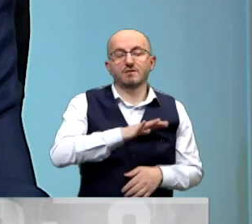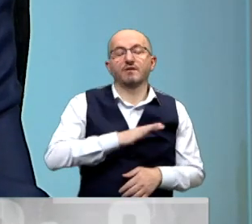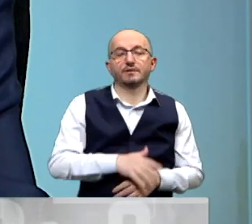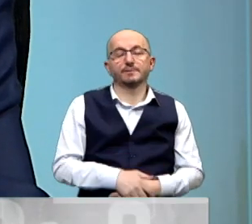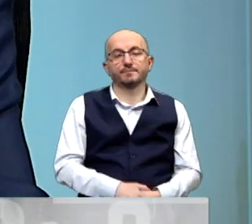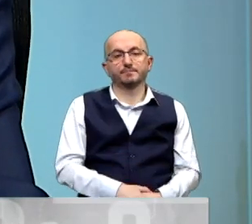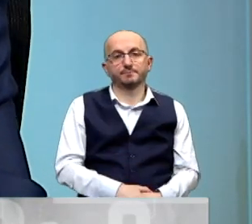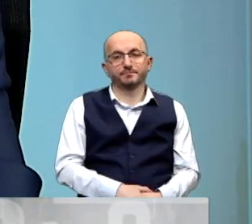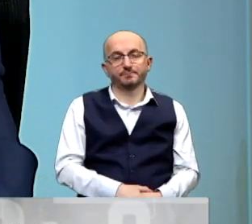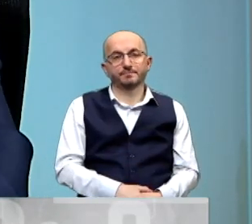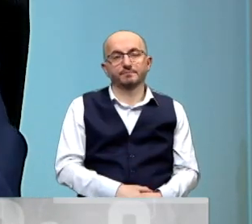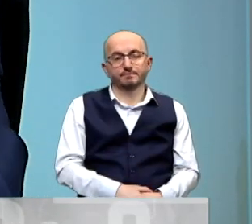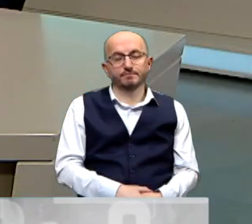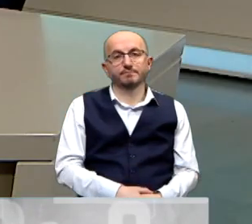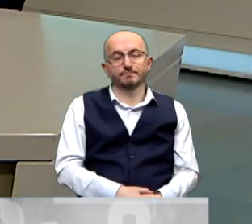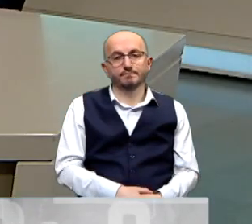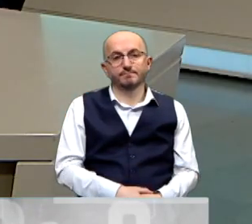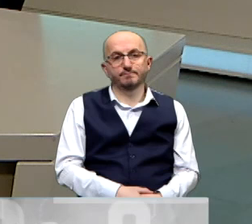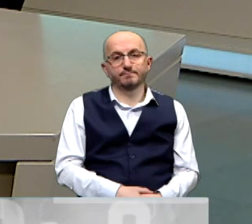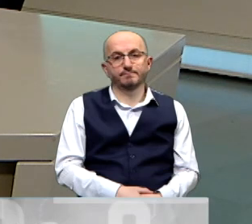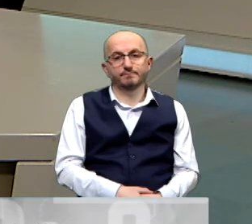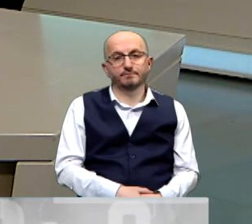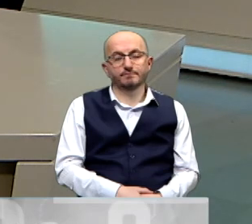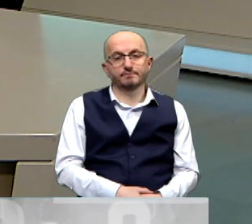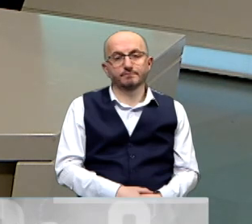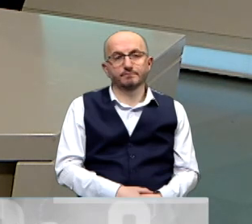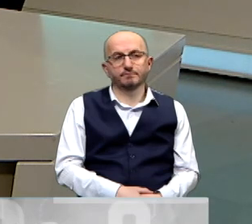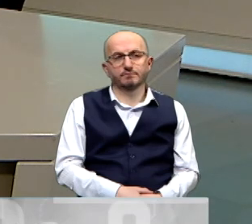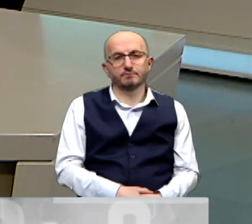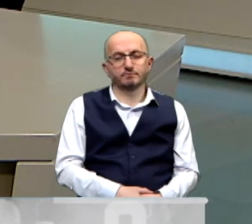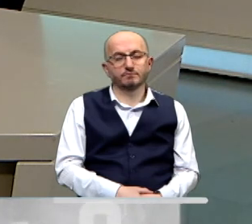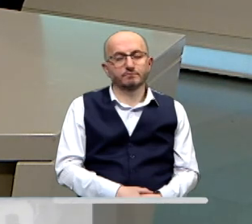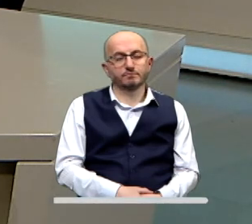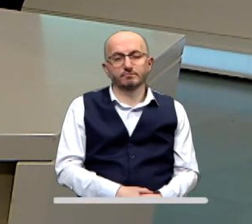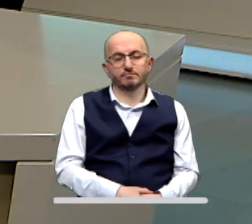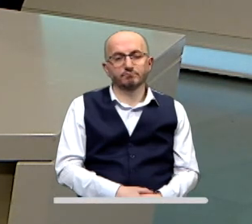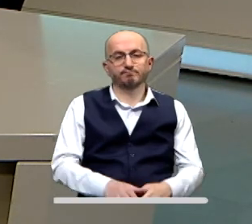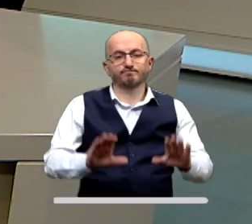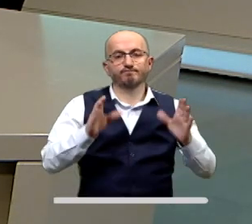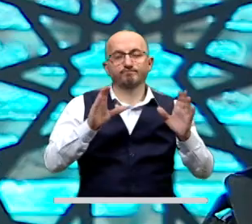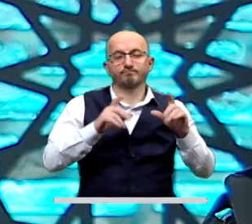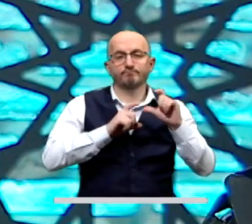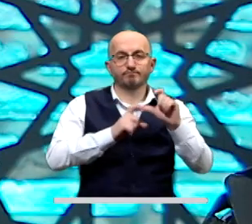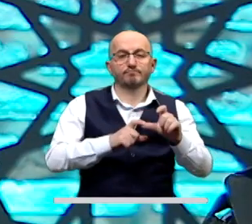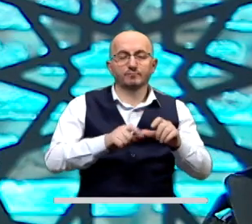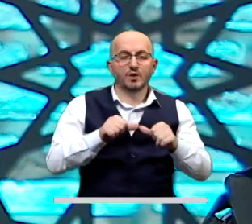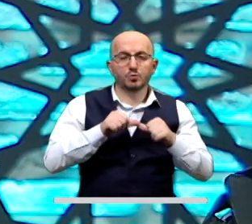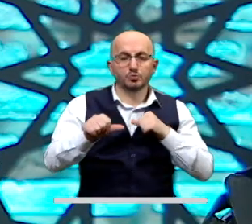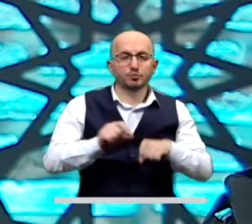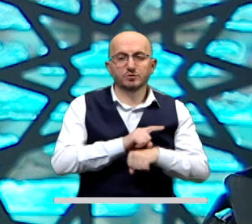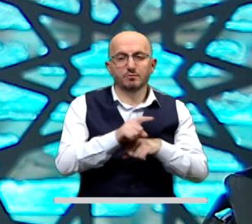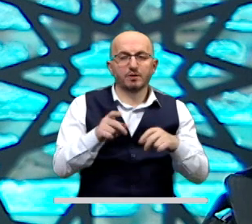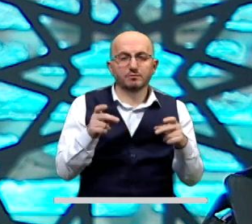onda bulmak için gayret edecek Eyvallah Dursun Bey selamları var Efendim bir sosyal medya sorusu uzun zamandır